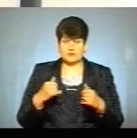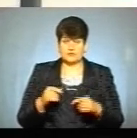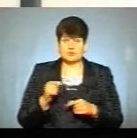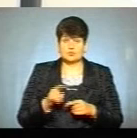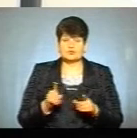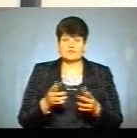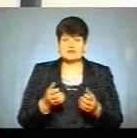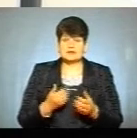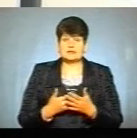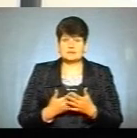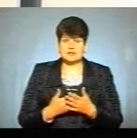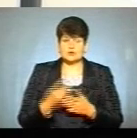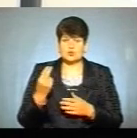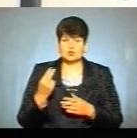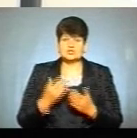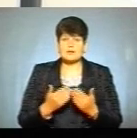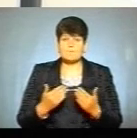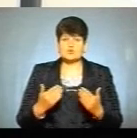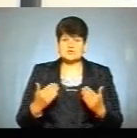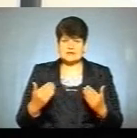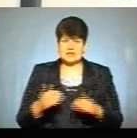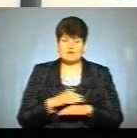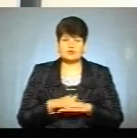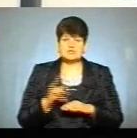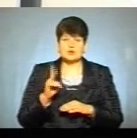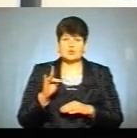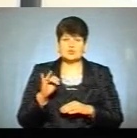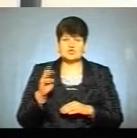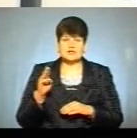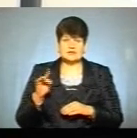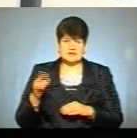якщо взяти, наприклад, навіть художній музей на вулиці Крушельницької, це